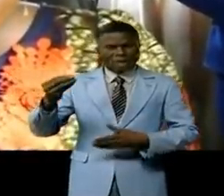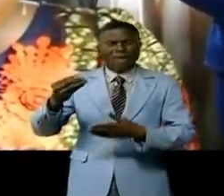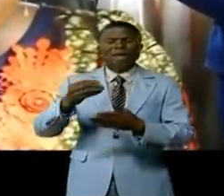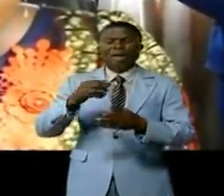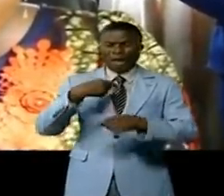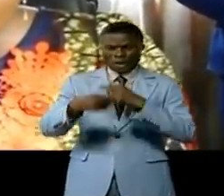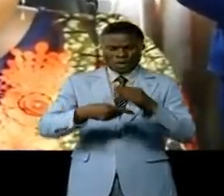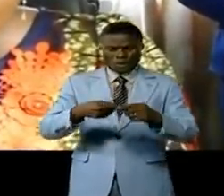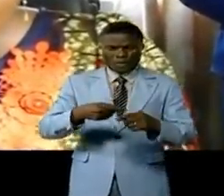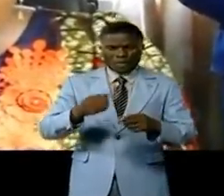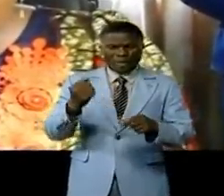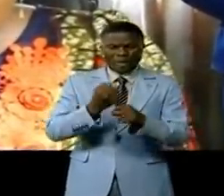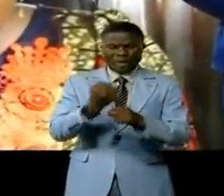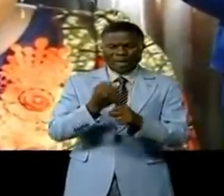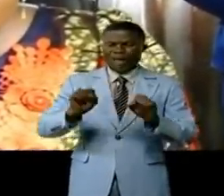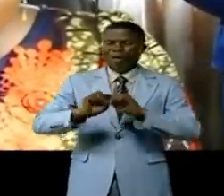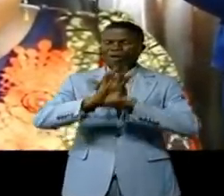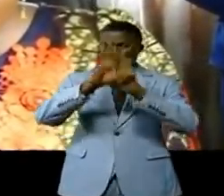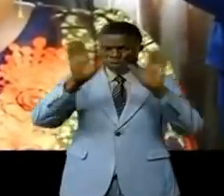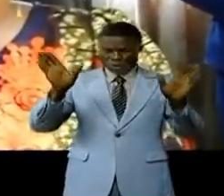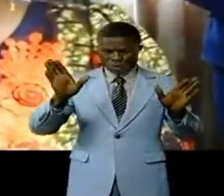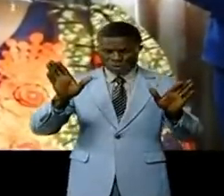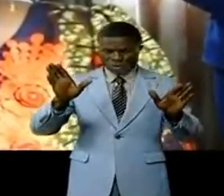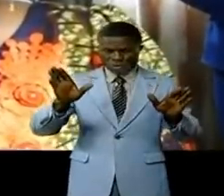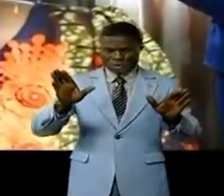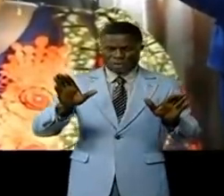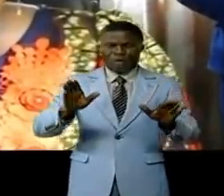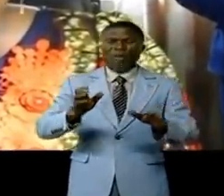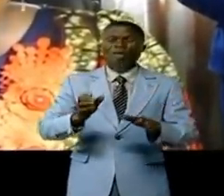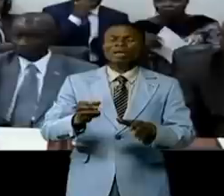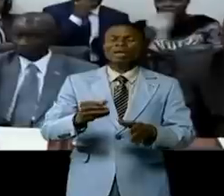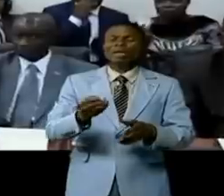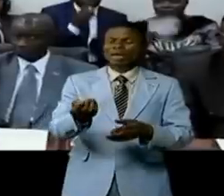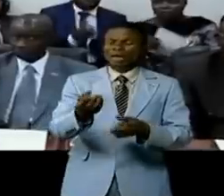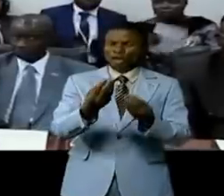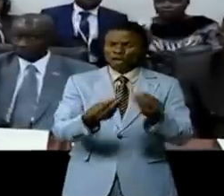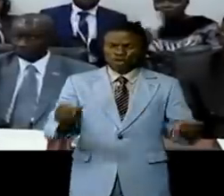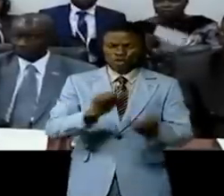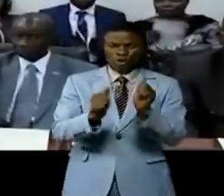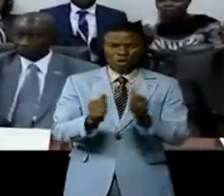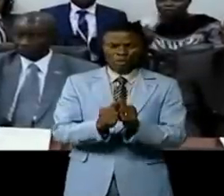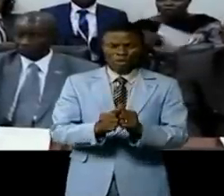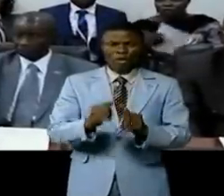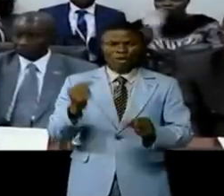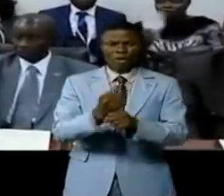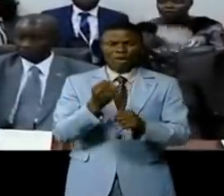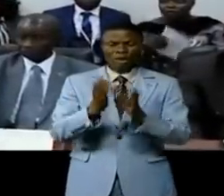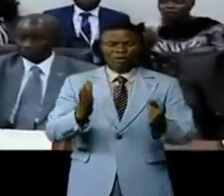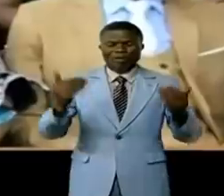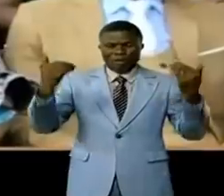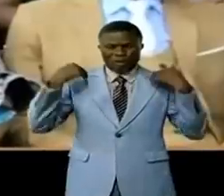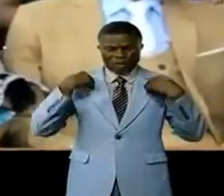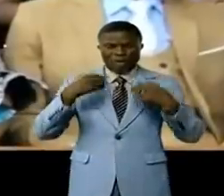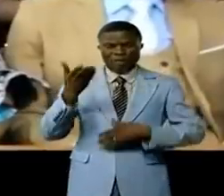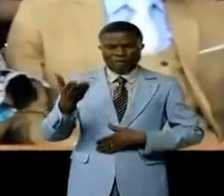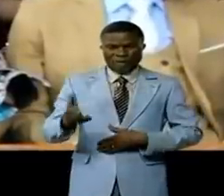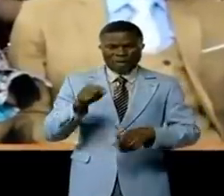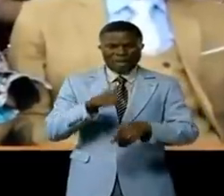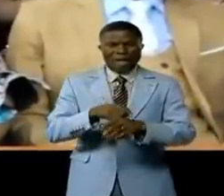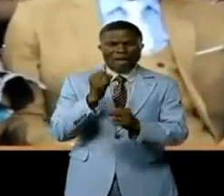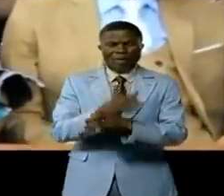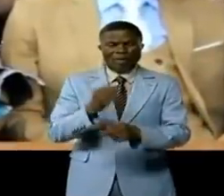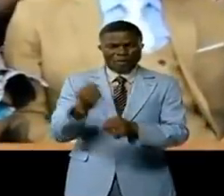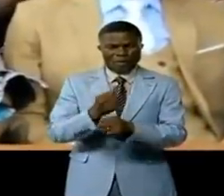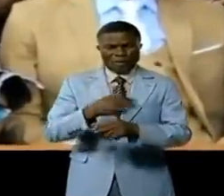empreinte de gestion transparente et d'orthodoxie financière. Chers agents et cadres de l'OEBK, l'heure est au travail et